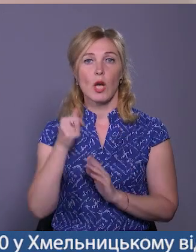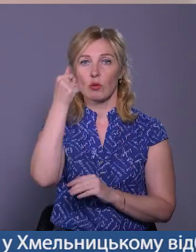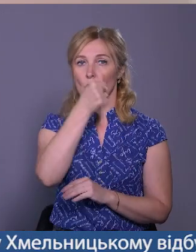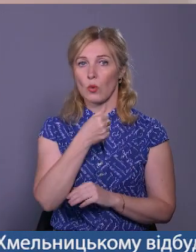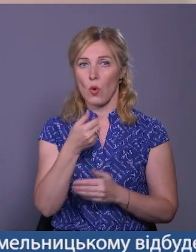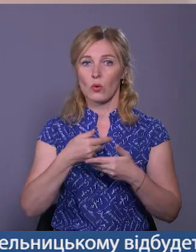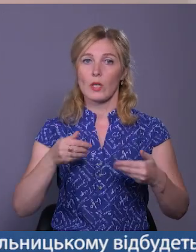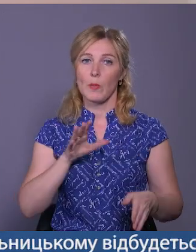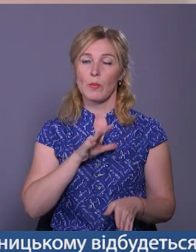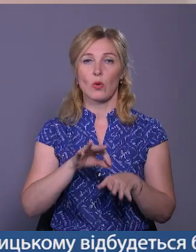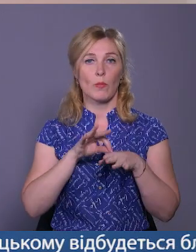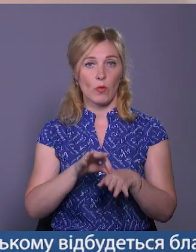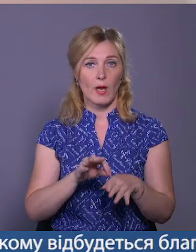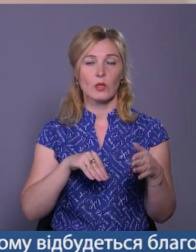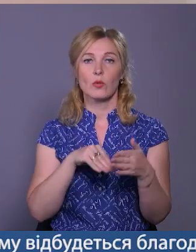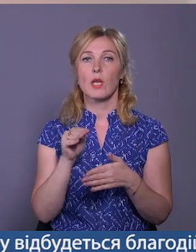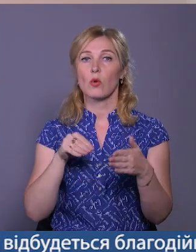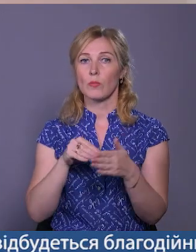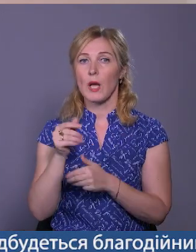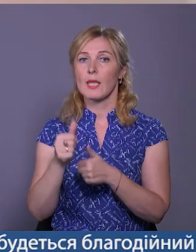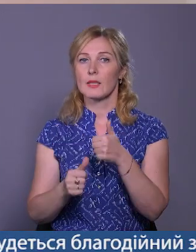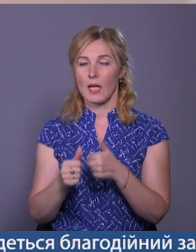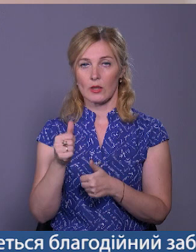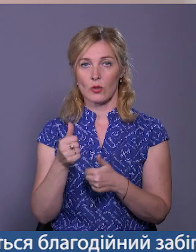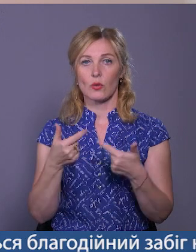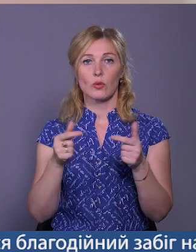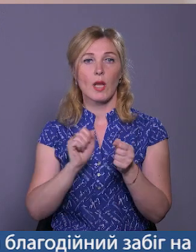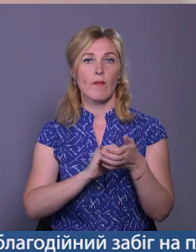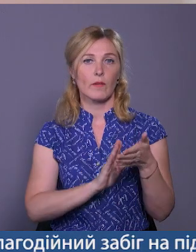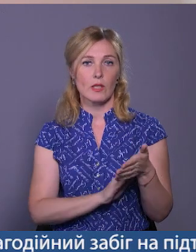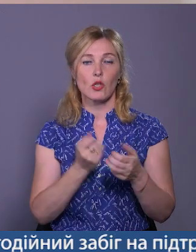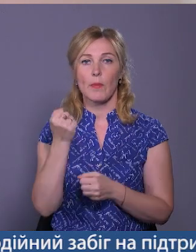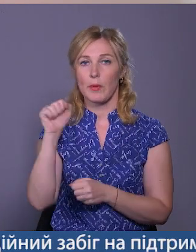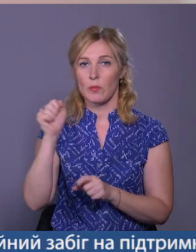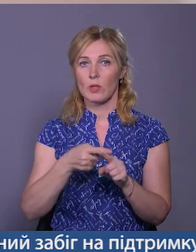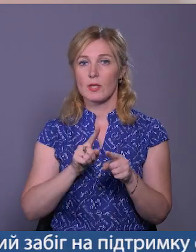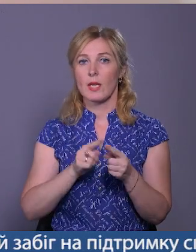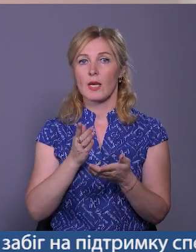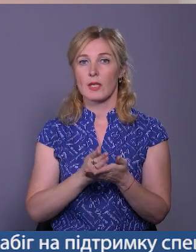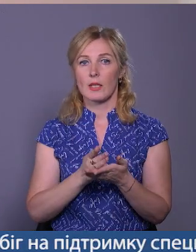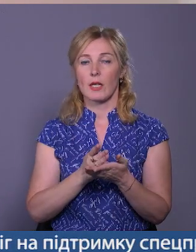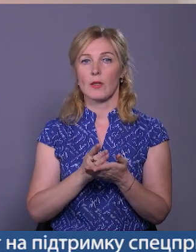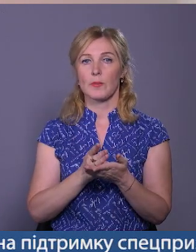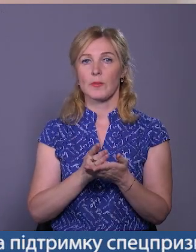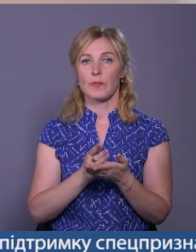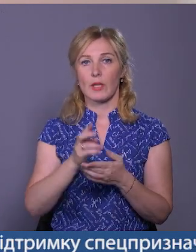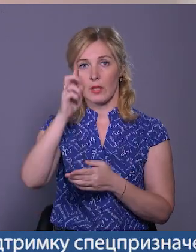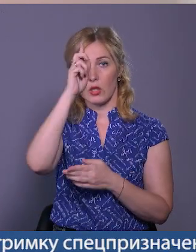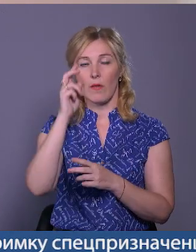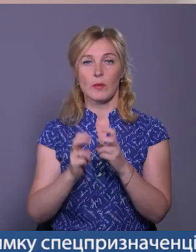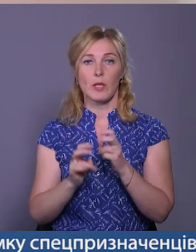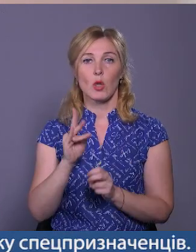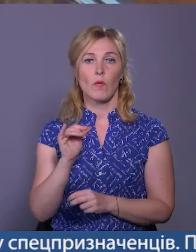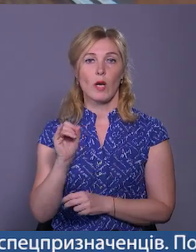нами було проведено закупівлю тендерну закупівлю де визначено переможця це є комбінат громадського харчування державного підприємства